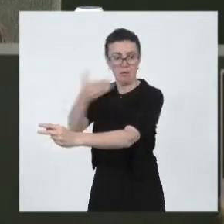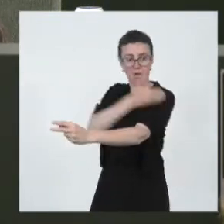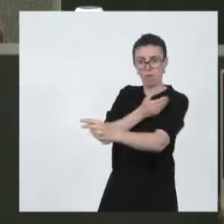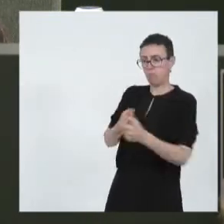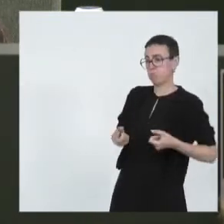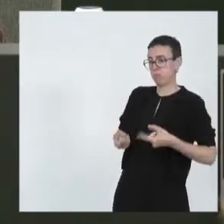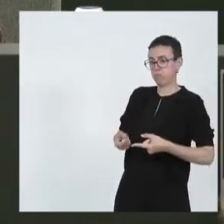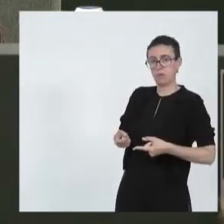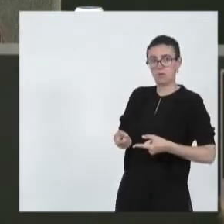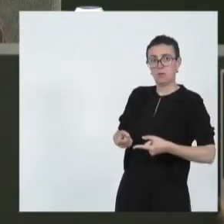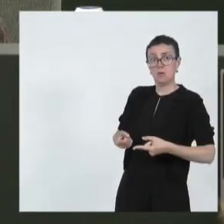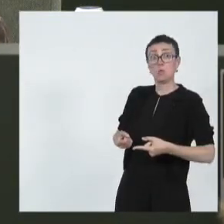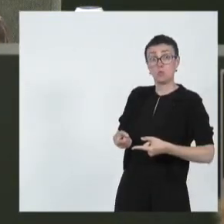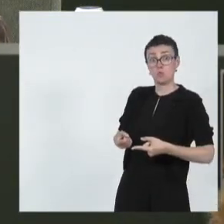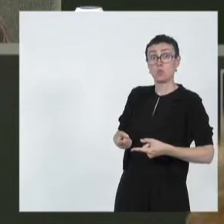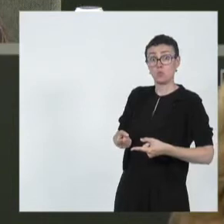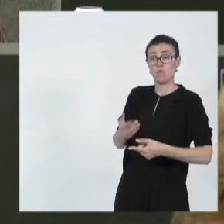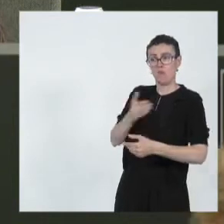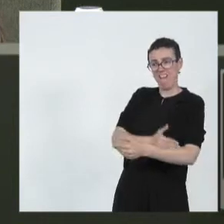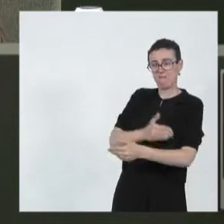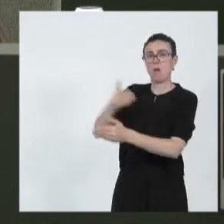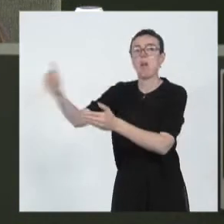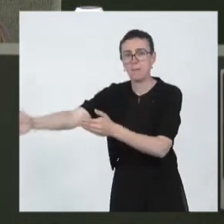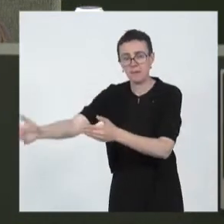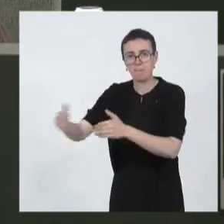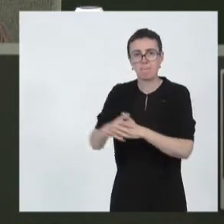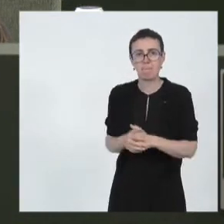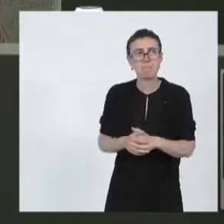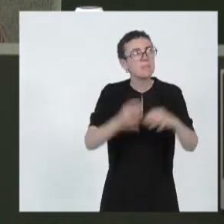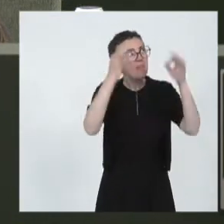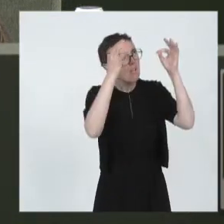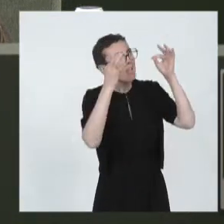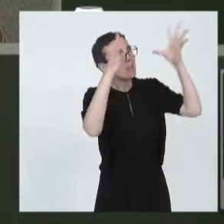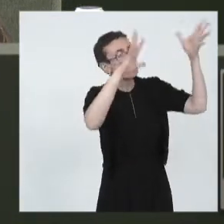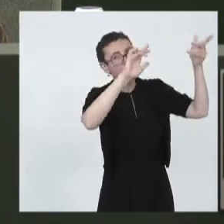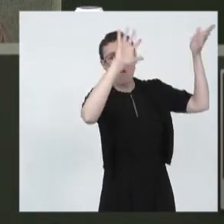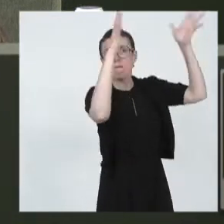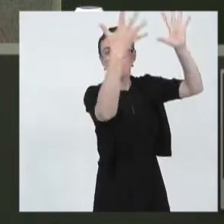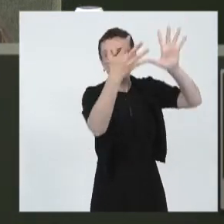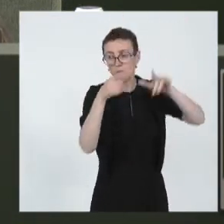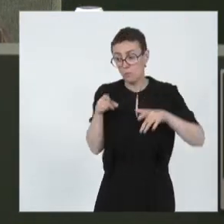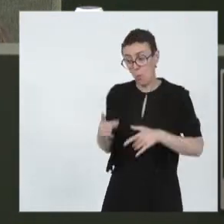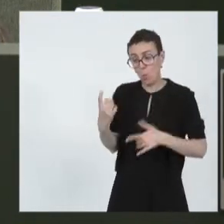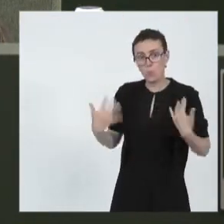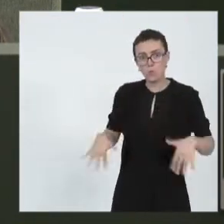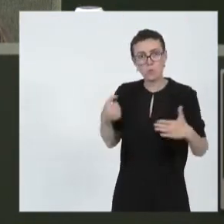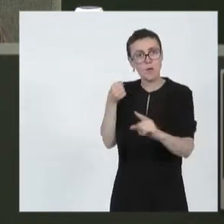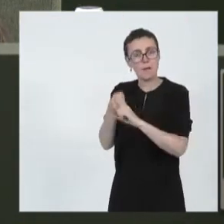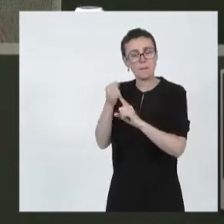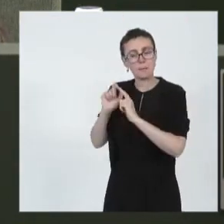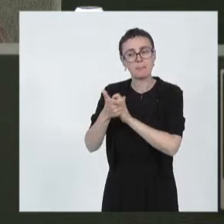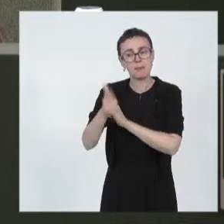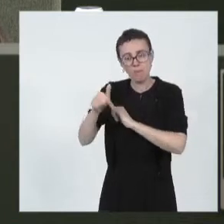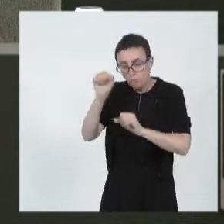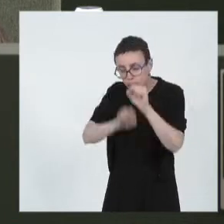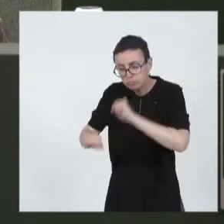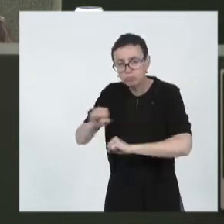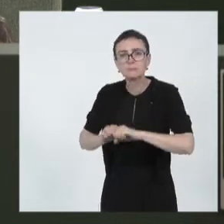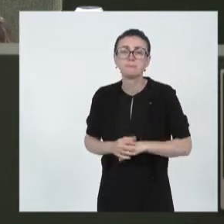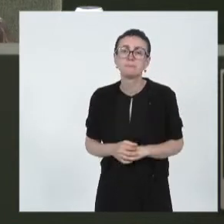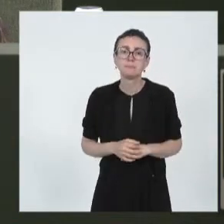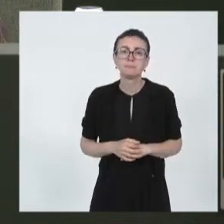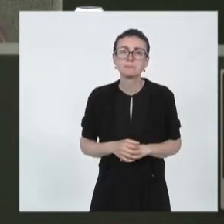c'est une réalité qui exige des efforts d'atténuation d'une part et d'adaptation d'autre part. Je vais dire un mot sur l'atténuation, parce